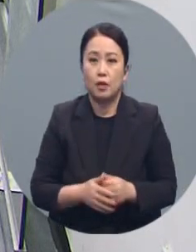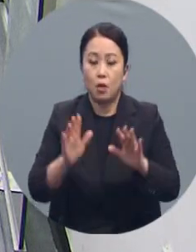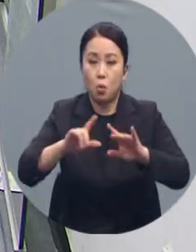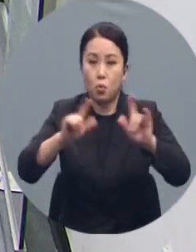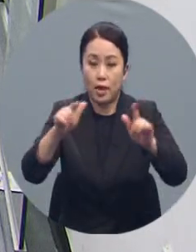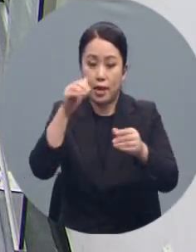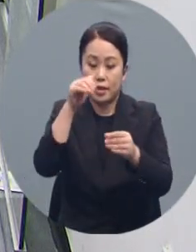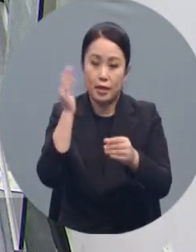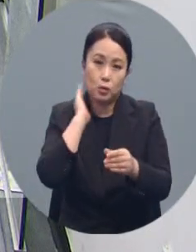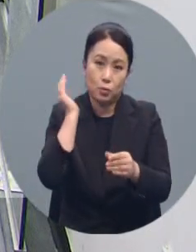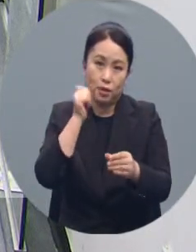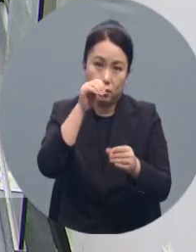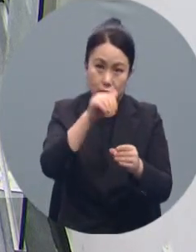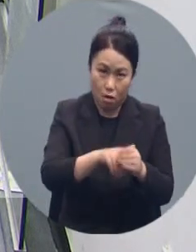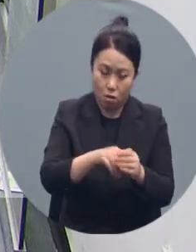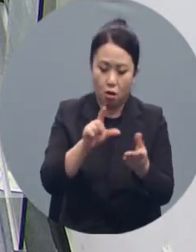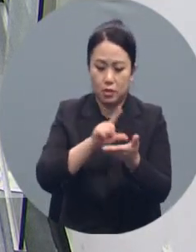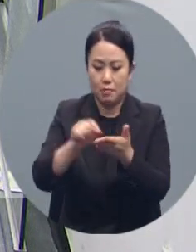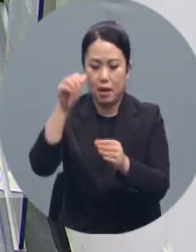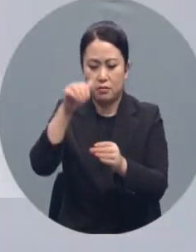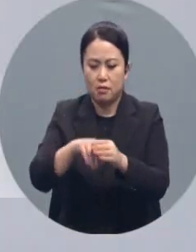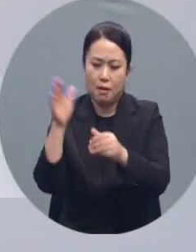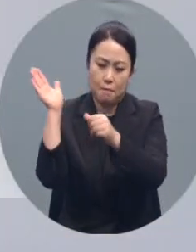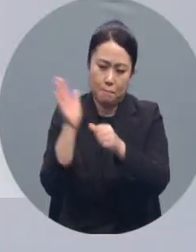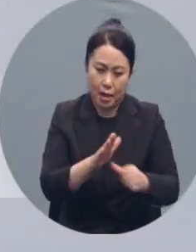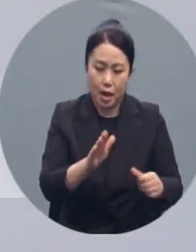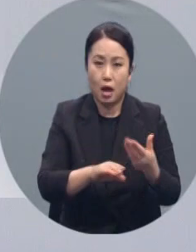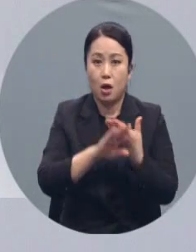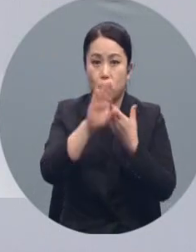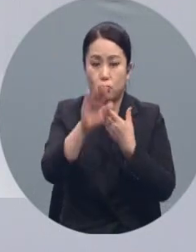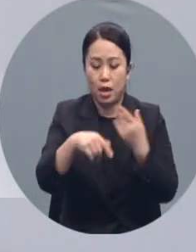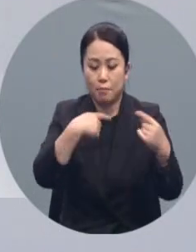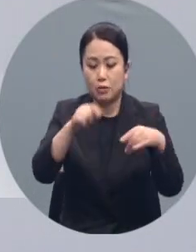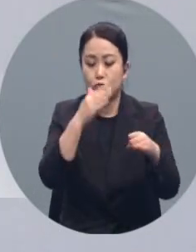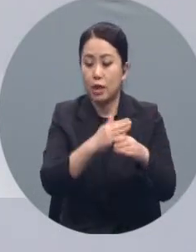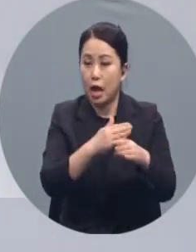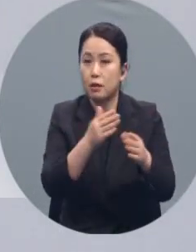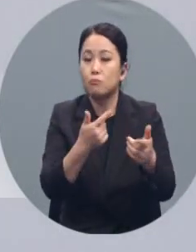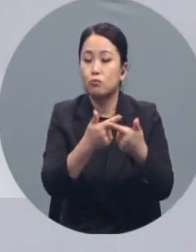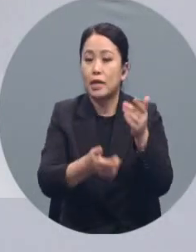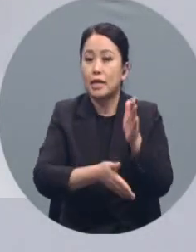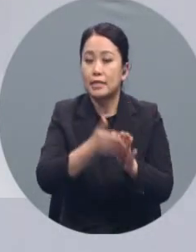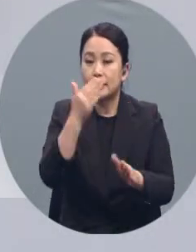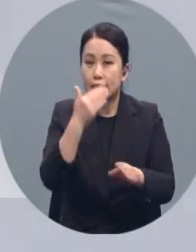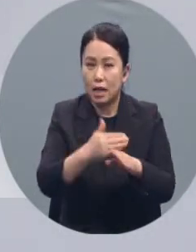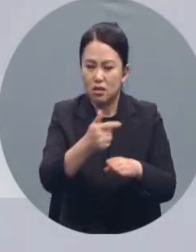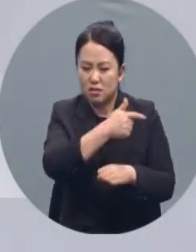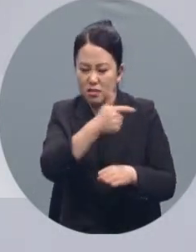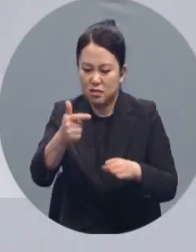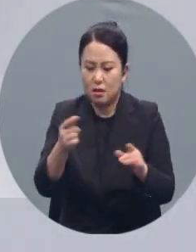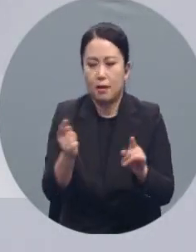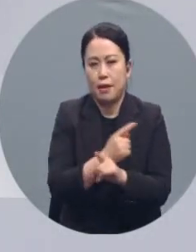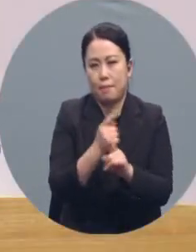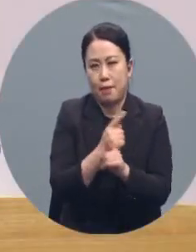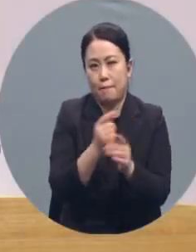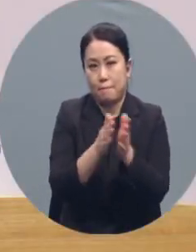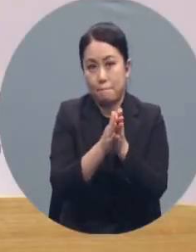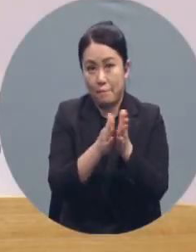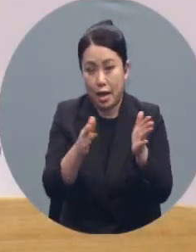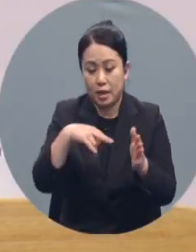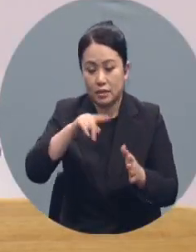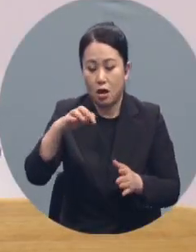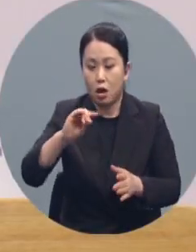올해 대선과 지방선거의 연패 이후 민주당 부산시당은 대대적인 개편에 착수했습니다. 서운숙